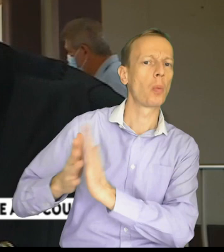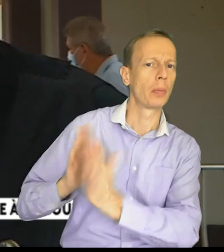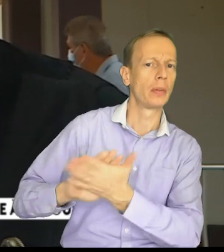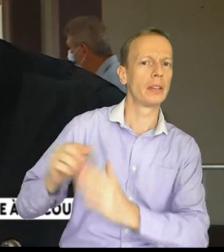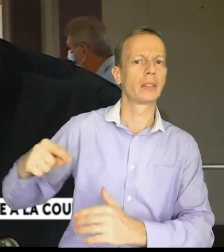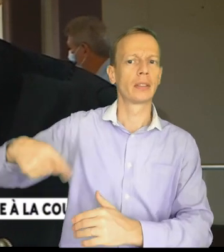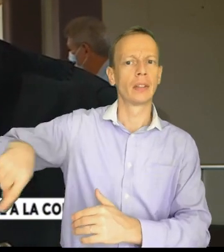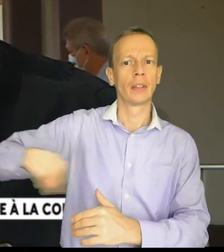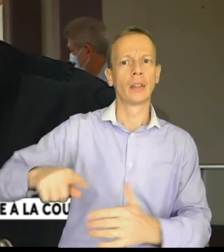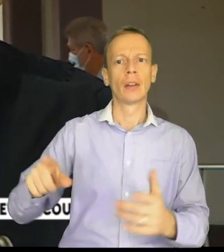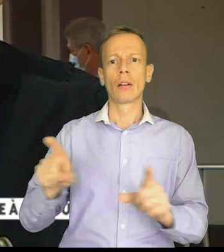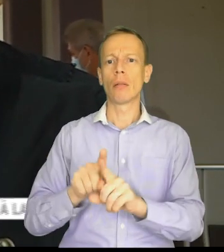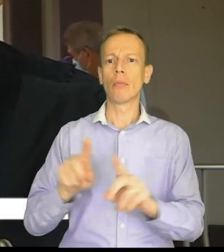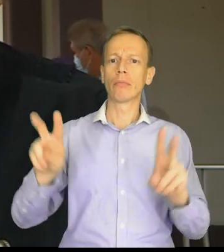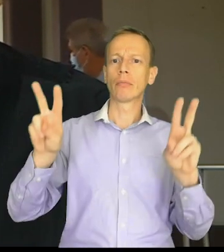été